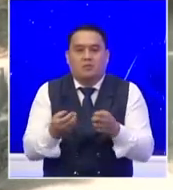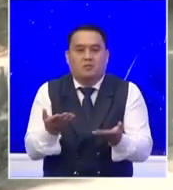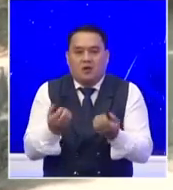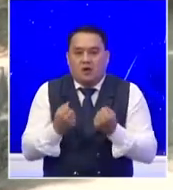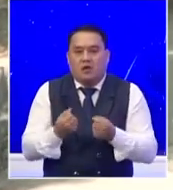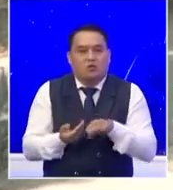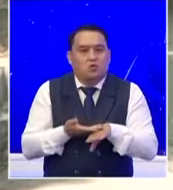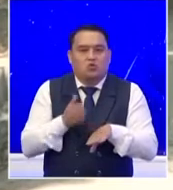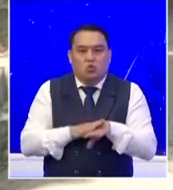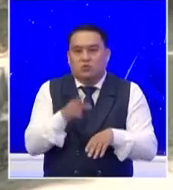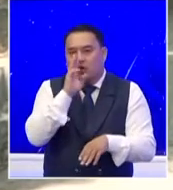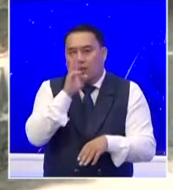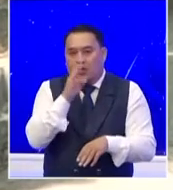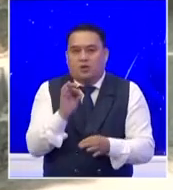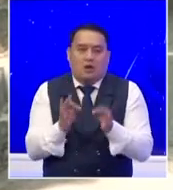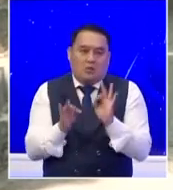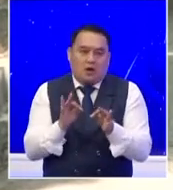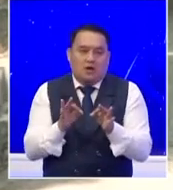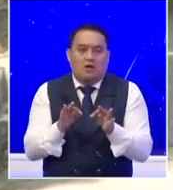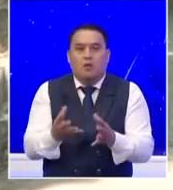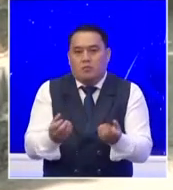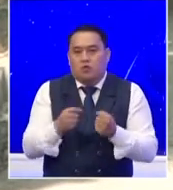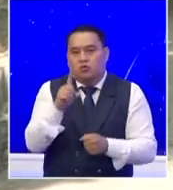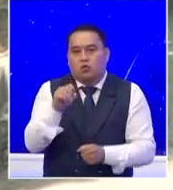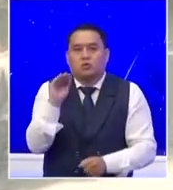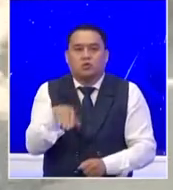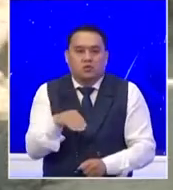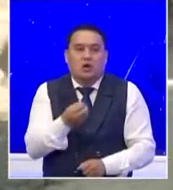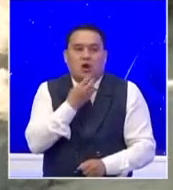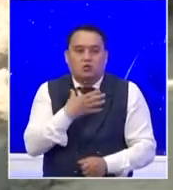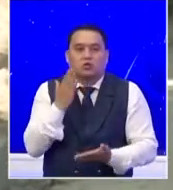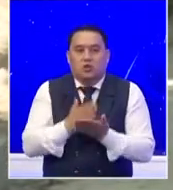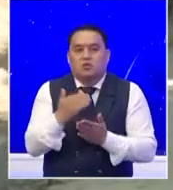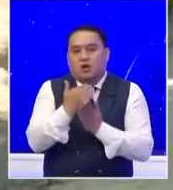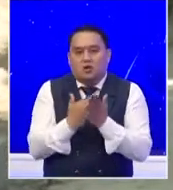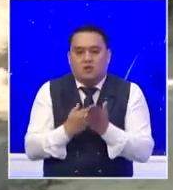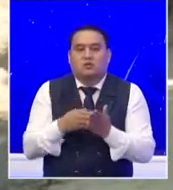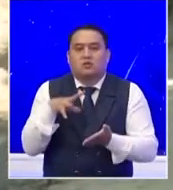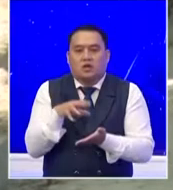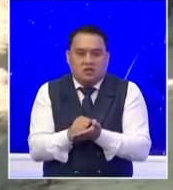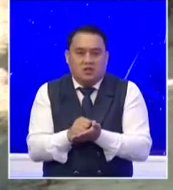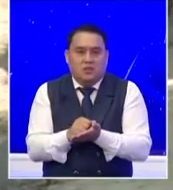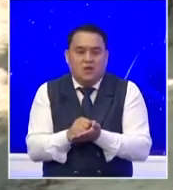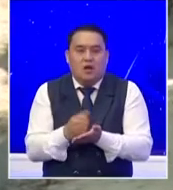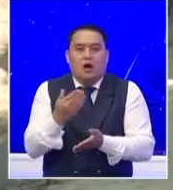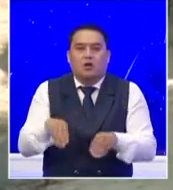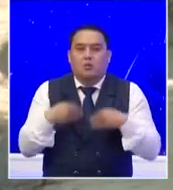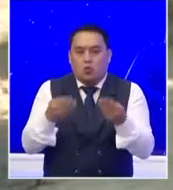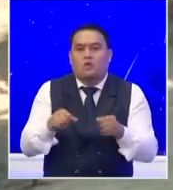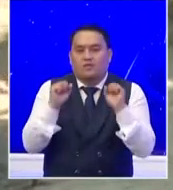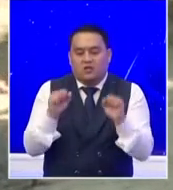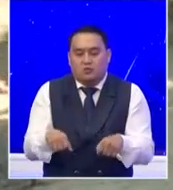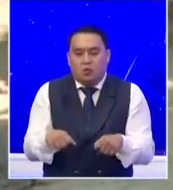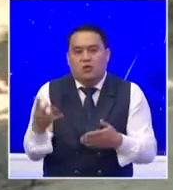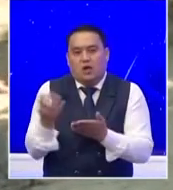Работа нелегкая, но зато заработная плата нормальная. Получаю более 100 тысяч. Хорошо, что есть такая программа, как «Дорожная карта занятости». Она дает большую